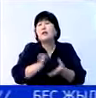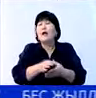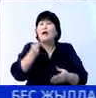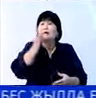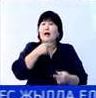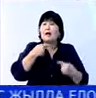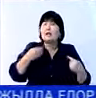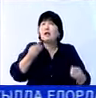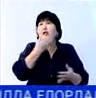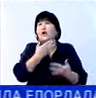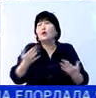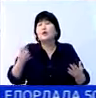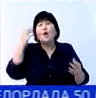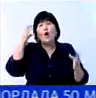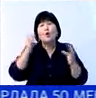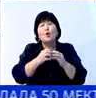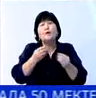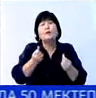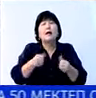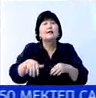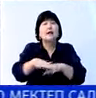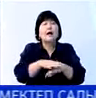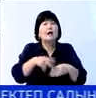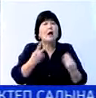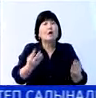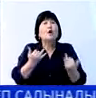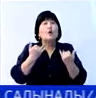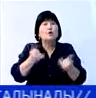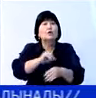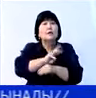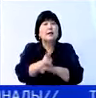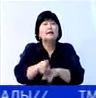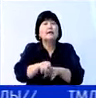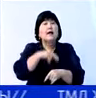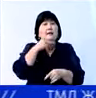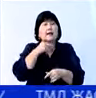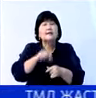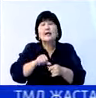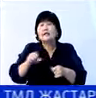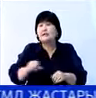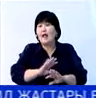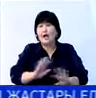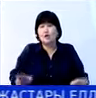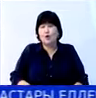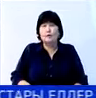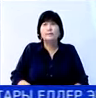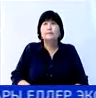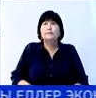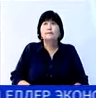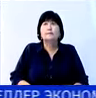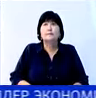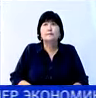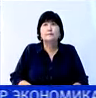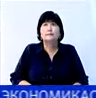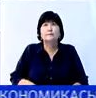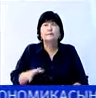Дәрі-дәрмек, азық-түлік мен көмірдің бағасы, халыққа көрсетіліп жатқан қызмет сапасы да назардан тыс қалған жоқ. Вот я кафе. Я